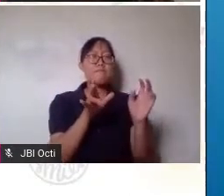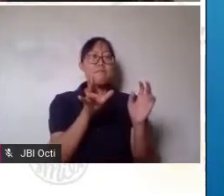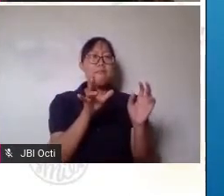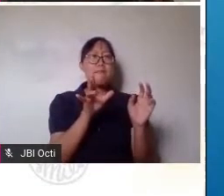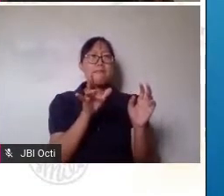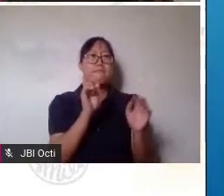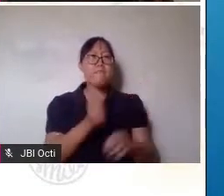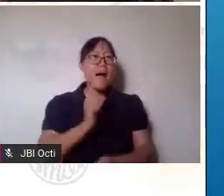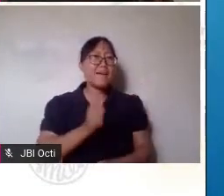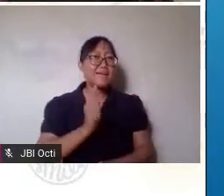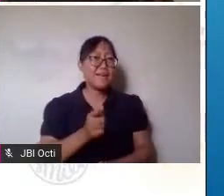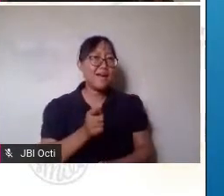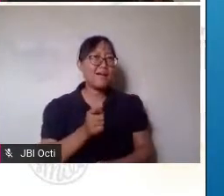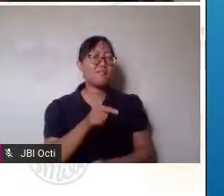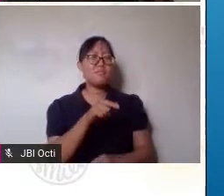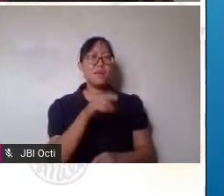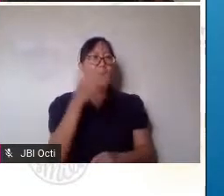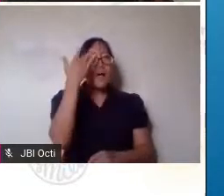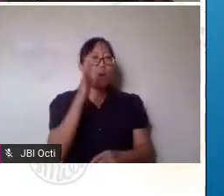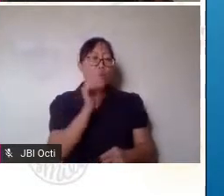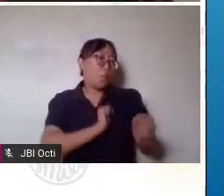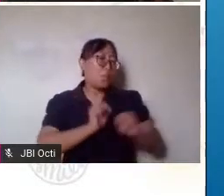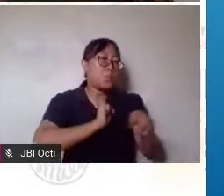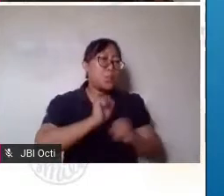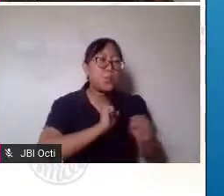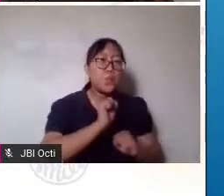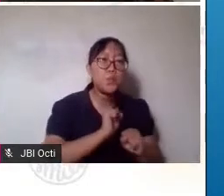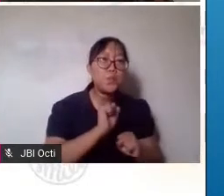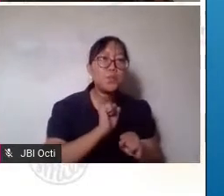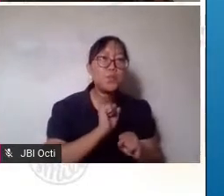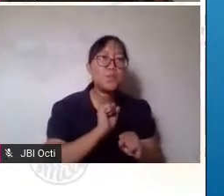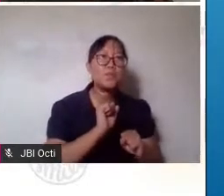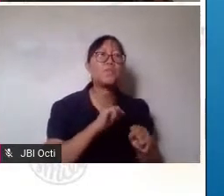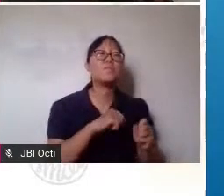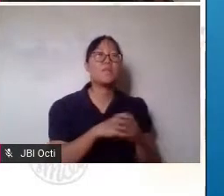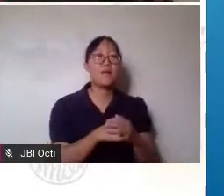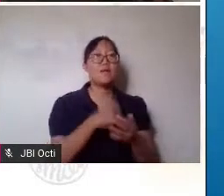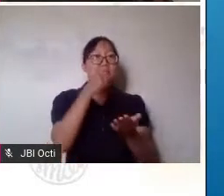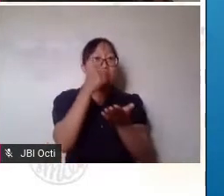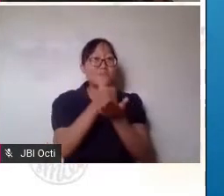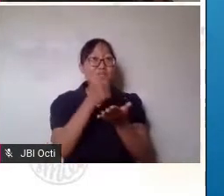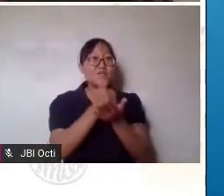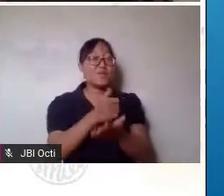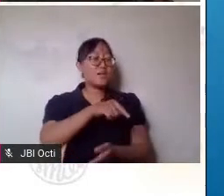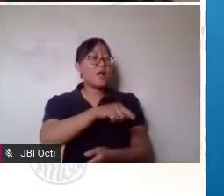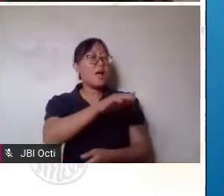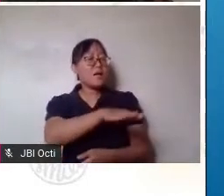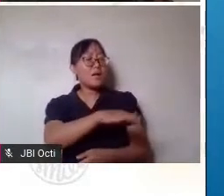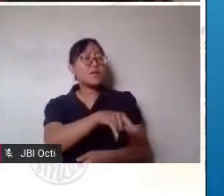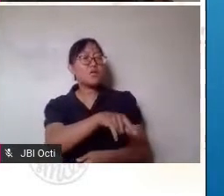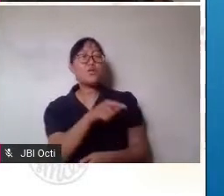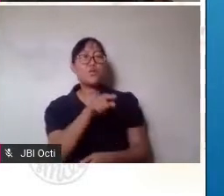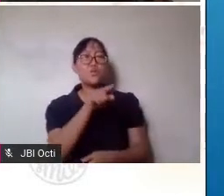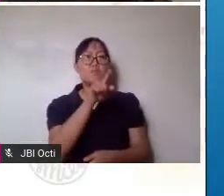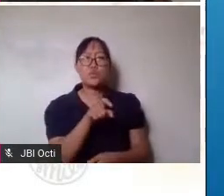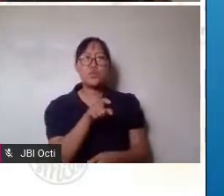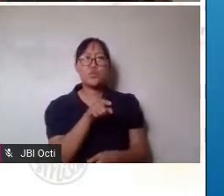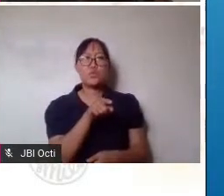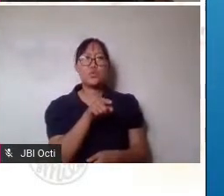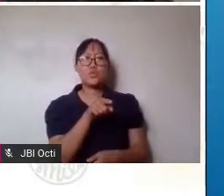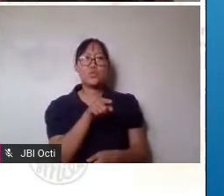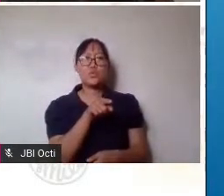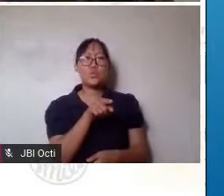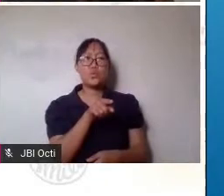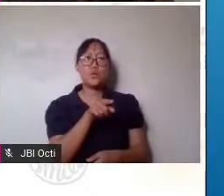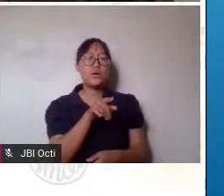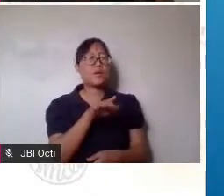ya. Sesungguhnya anak-anak ini memang dia lakukan itu seperti dengan kesengajaan ya.